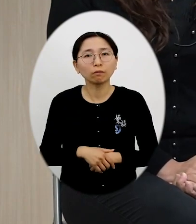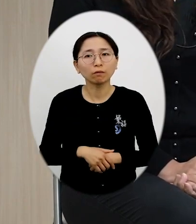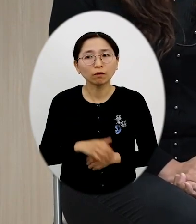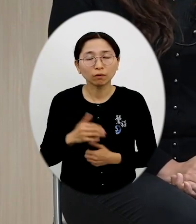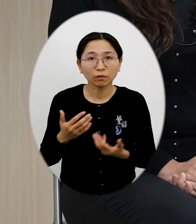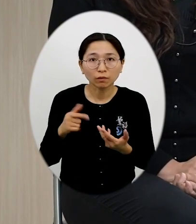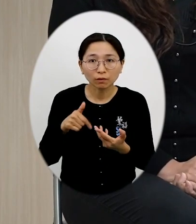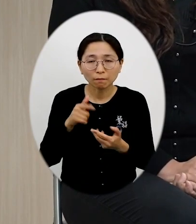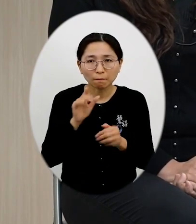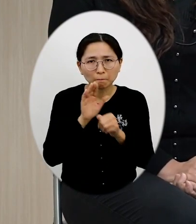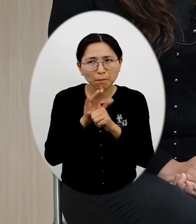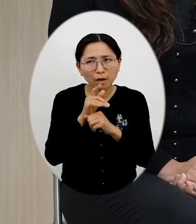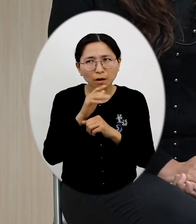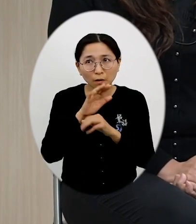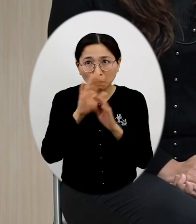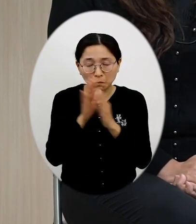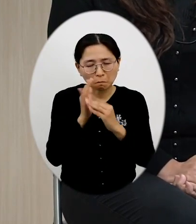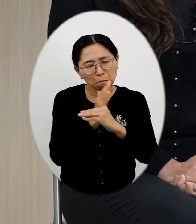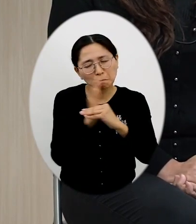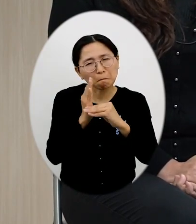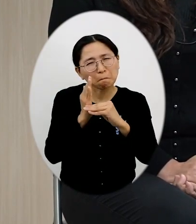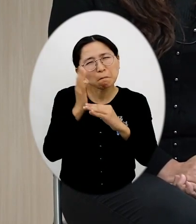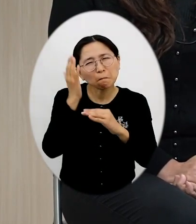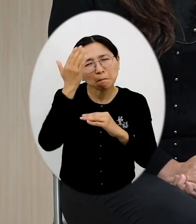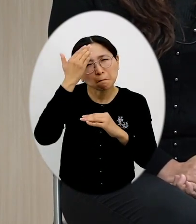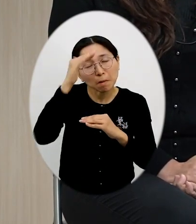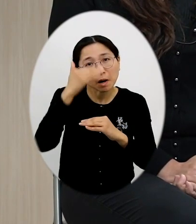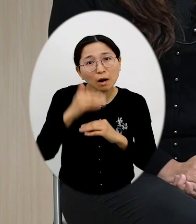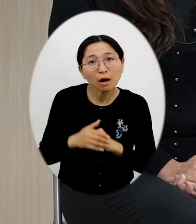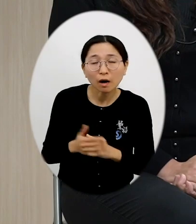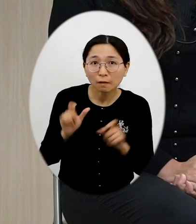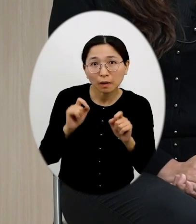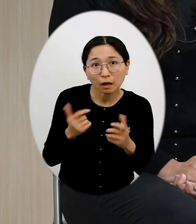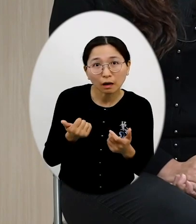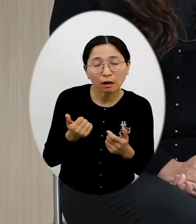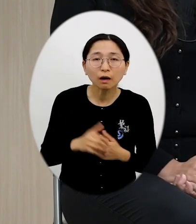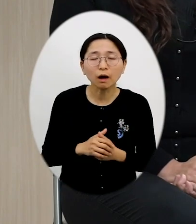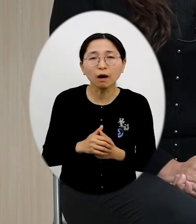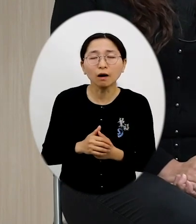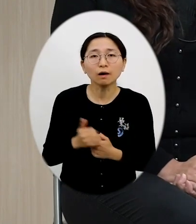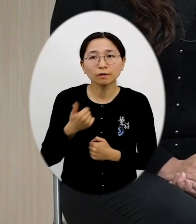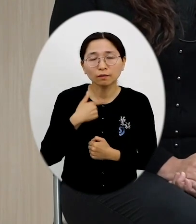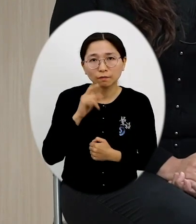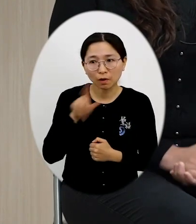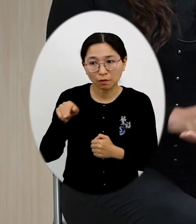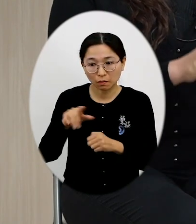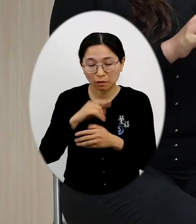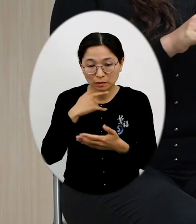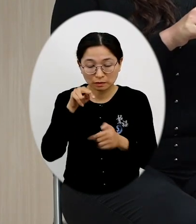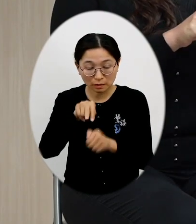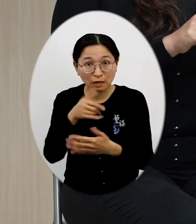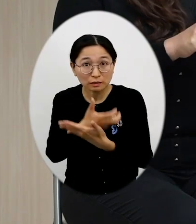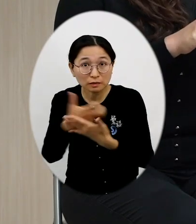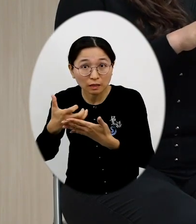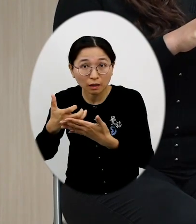樣嘅。即係可能令到佢未完全地明大部分咁嘅意思啦。 都可以咁講，應該話佢